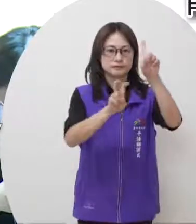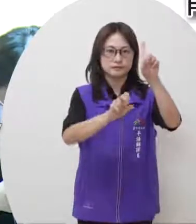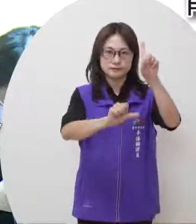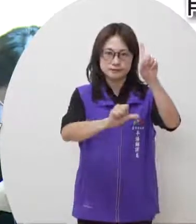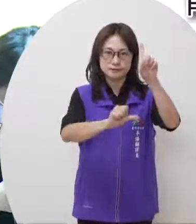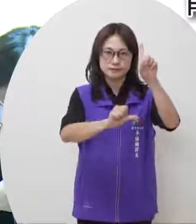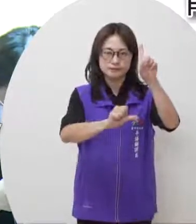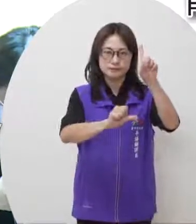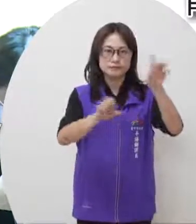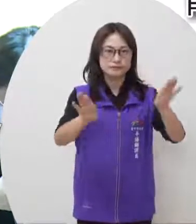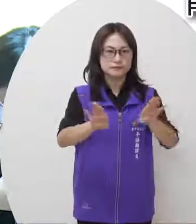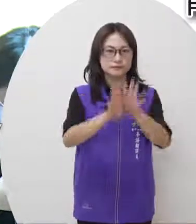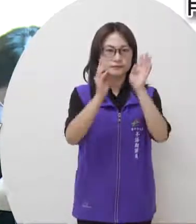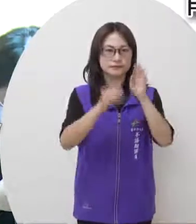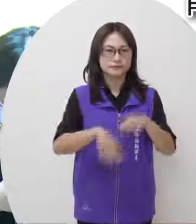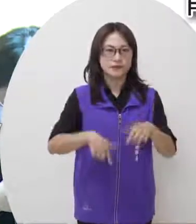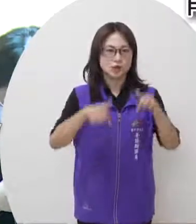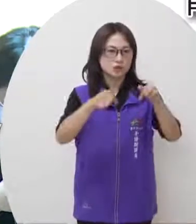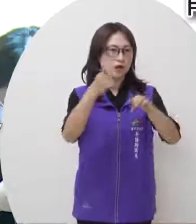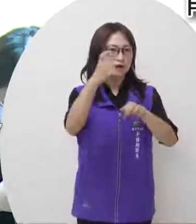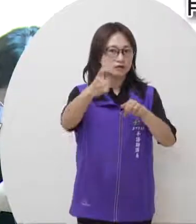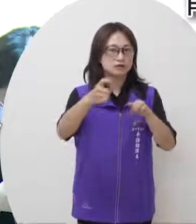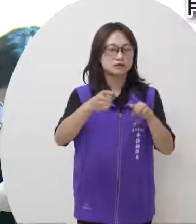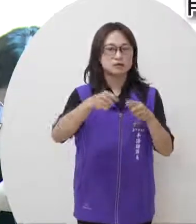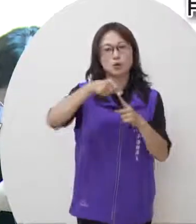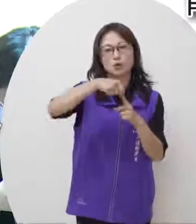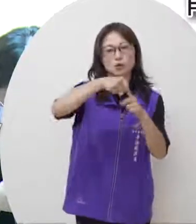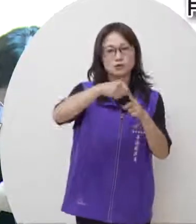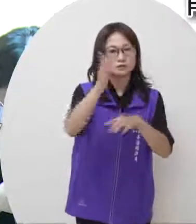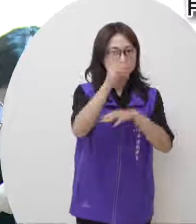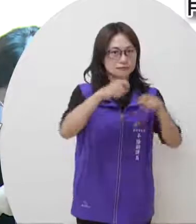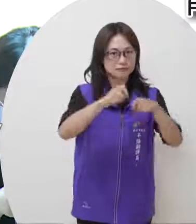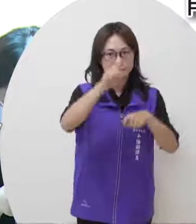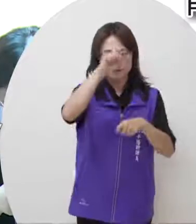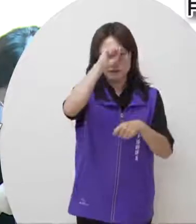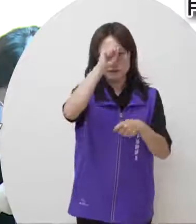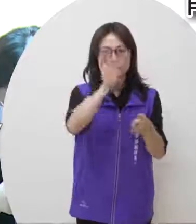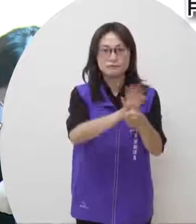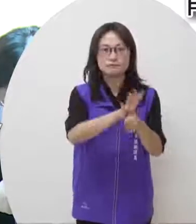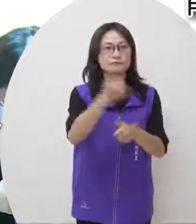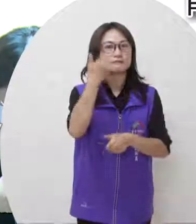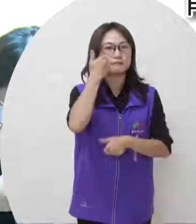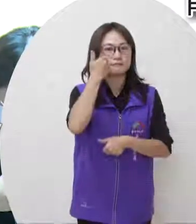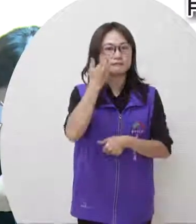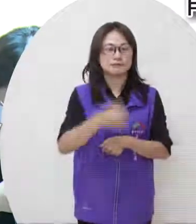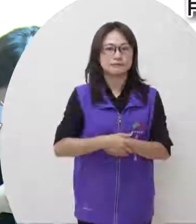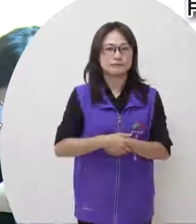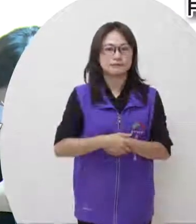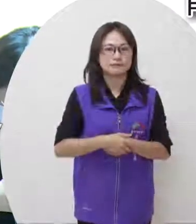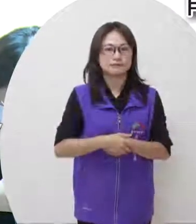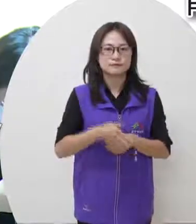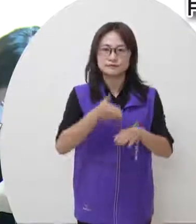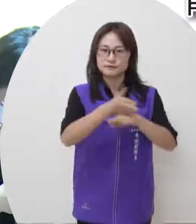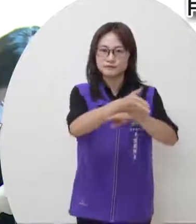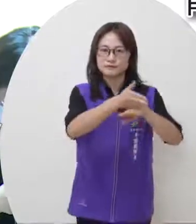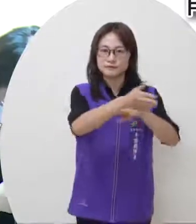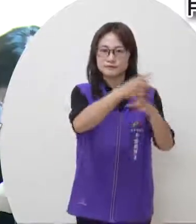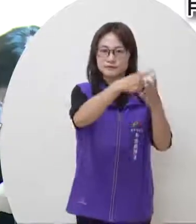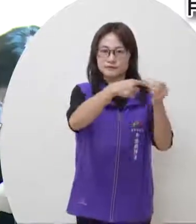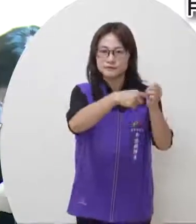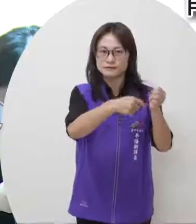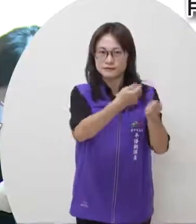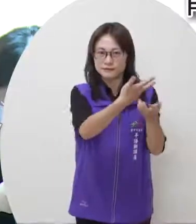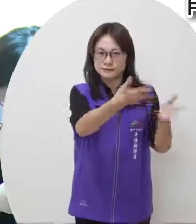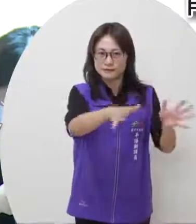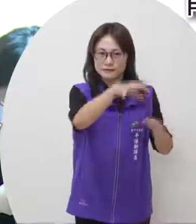双十公车的政策，我们希望照顾的不只是班次很密集的这些比较人口密集区，我们